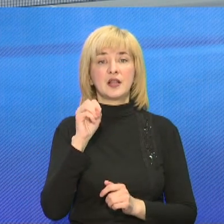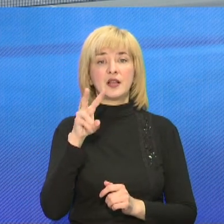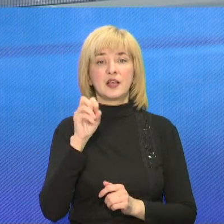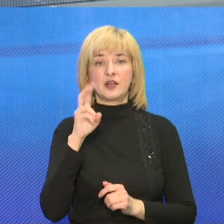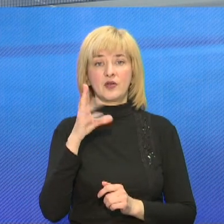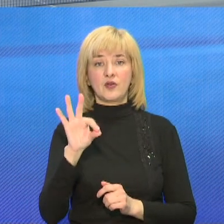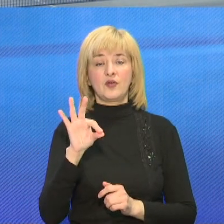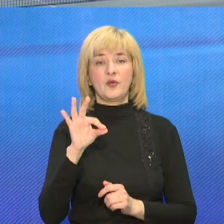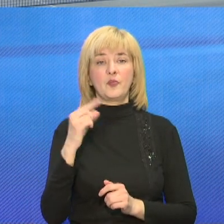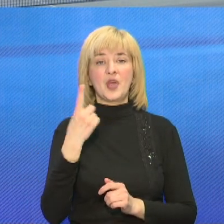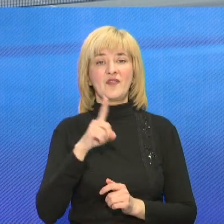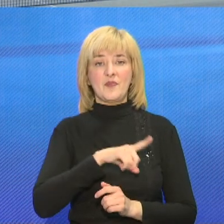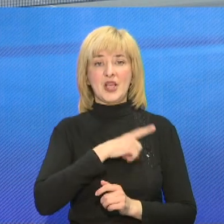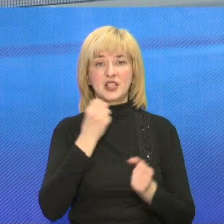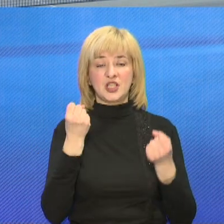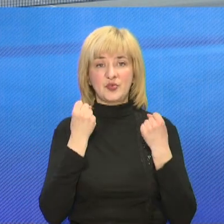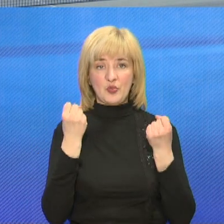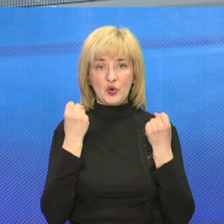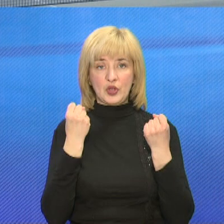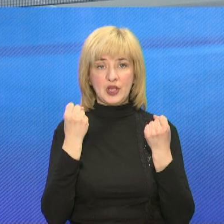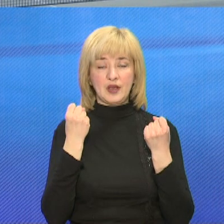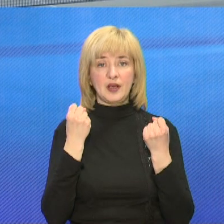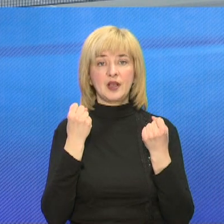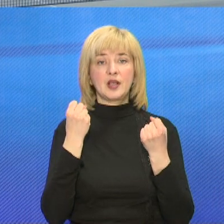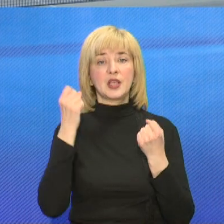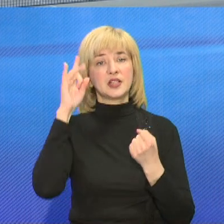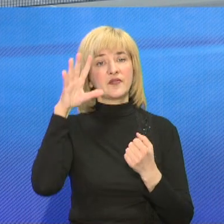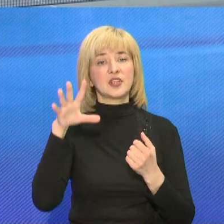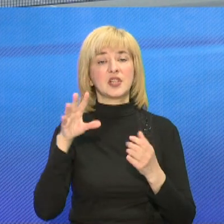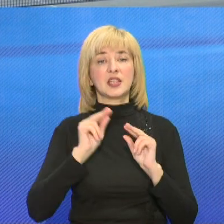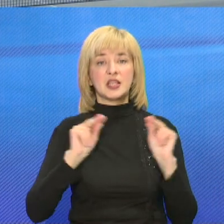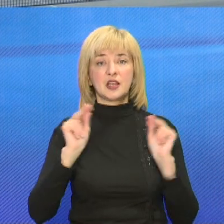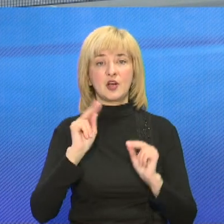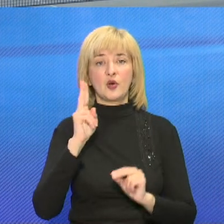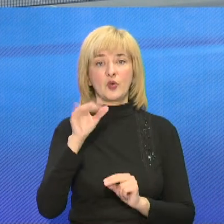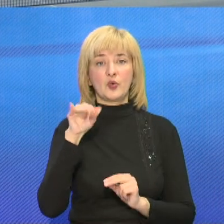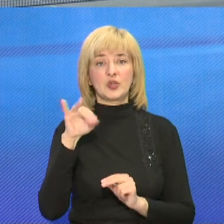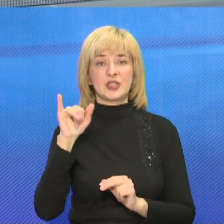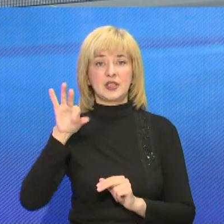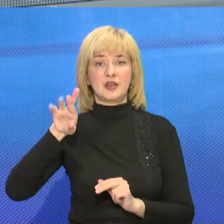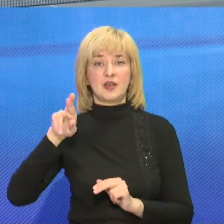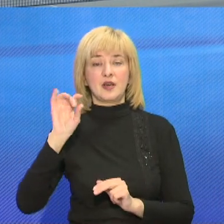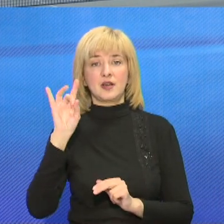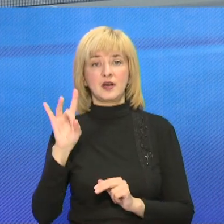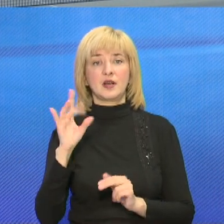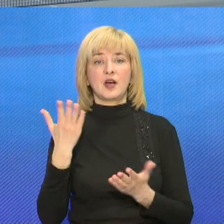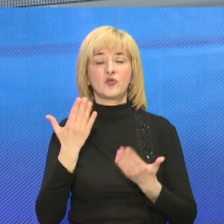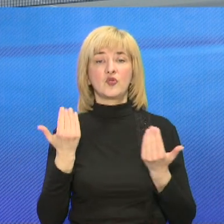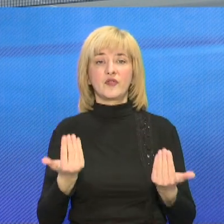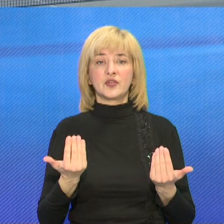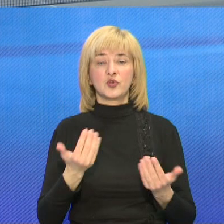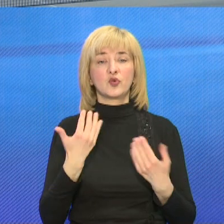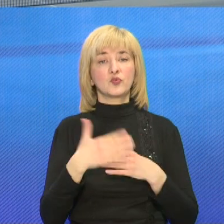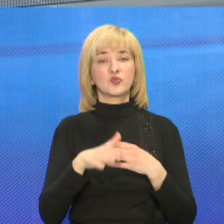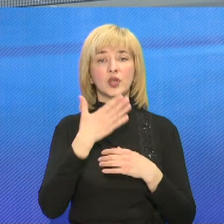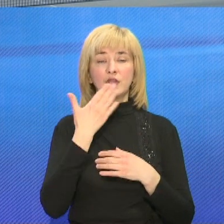первый мастер спорта вообще в Республике Беларусь. Известный тренер Культиясов Юрий Константинович, которого, в принципе, сегодня с нами жаль, конечно, что нет.